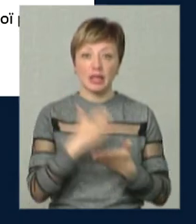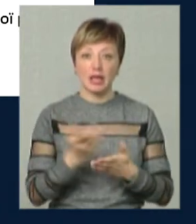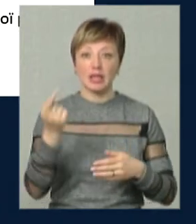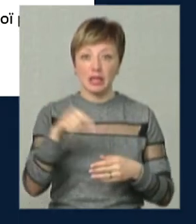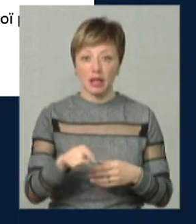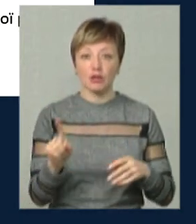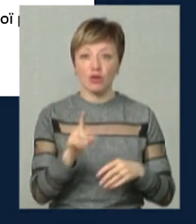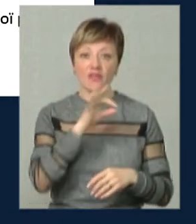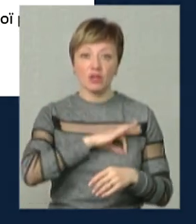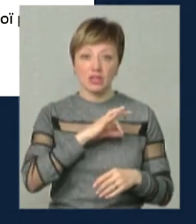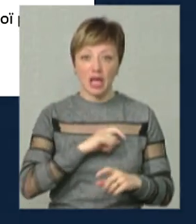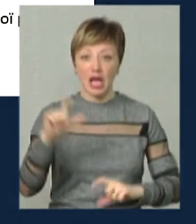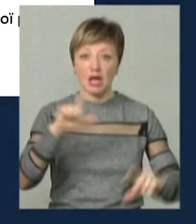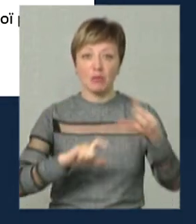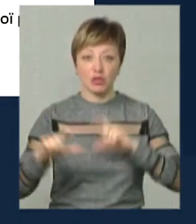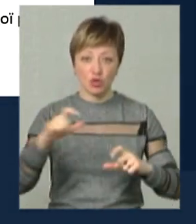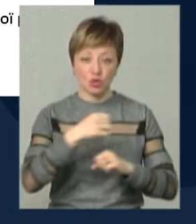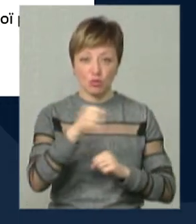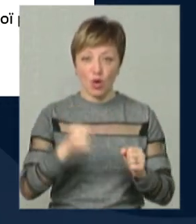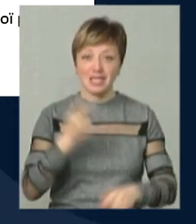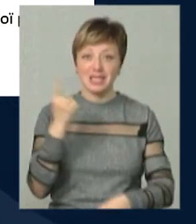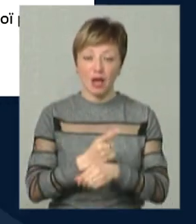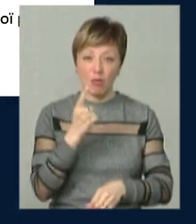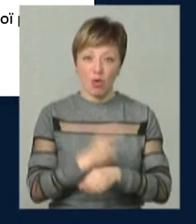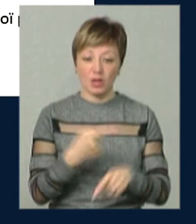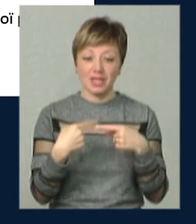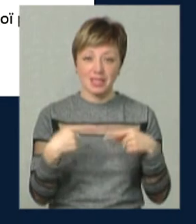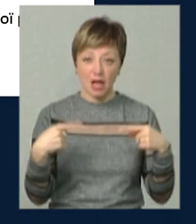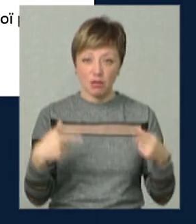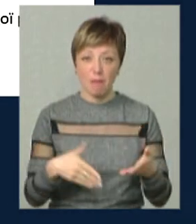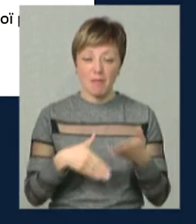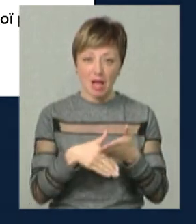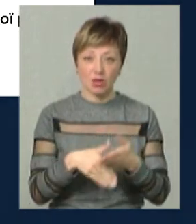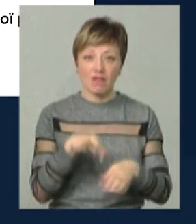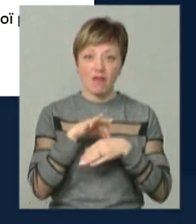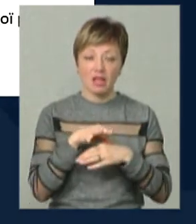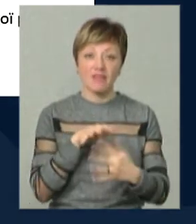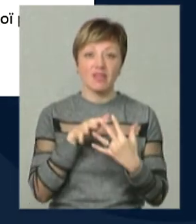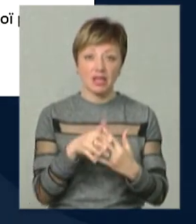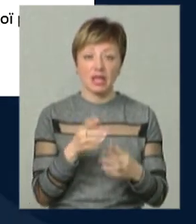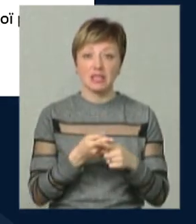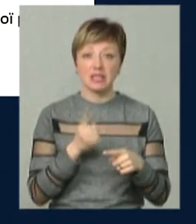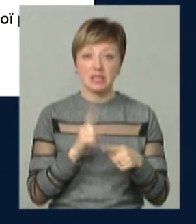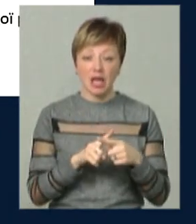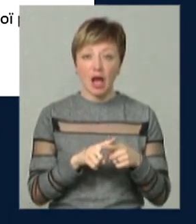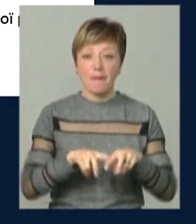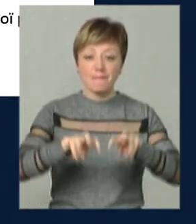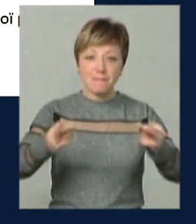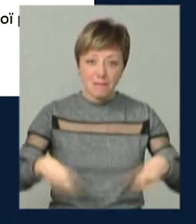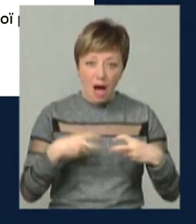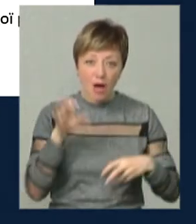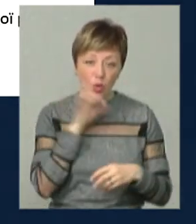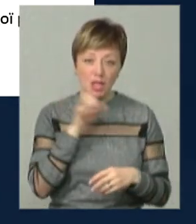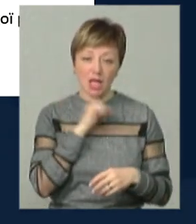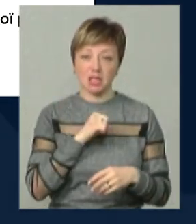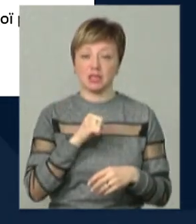от, наприклад, використання хімічної зброї, заборонених, тобто засобів і методів ведення війни. Це, зокрема, мародерство.